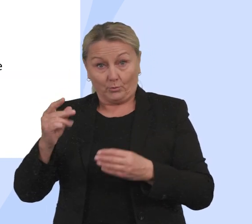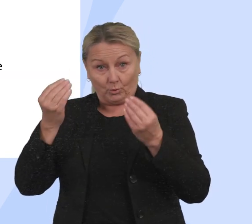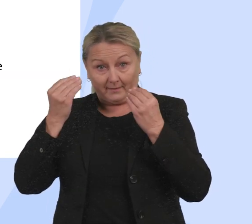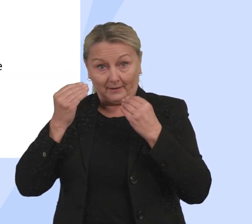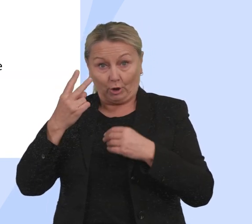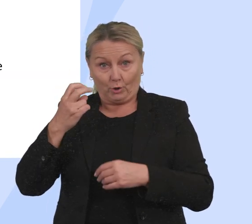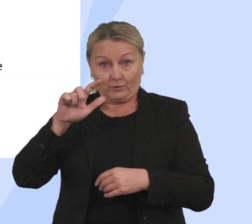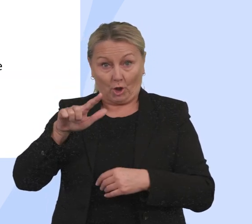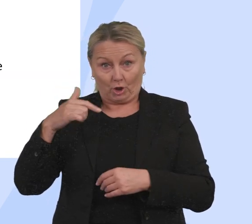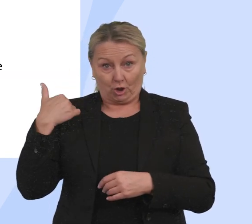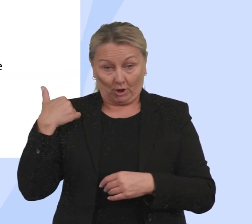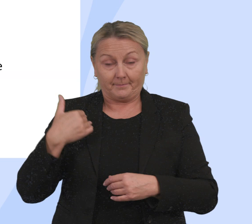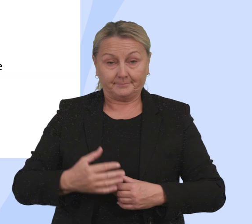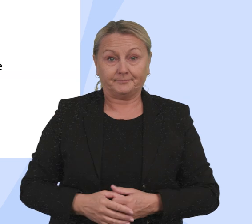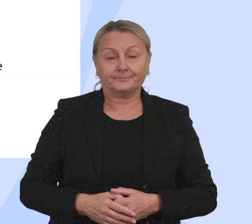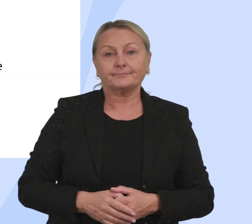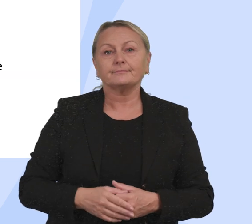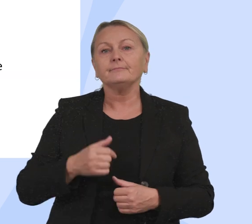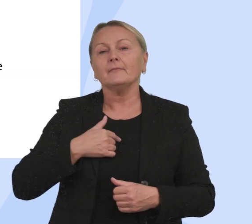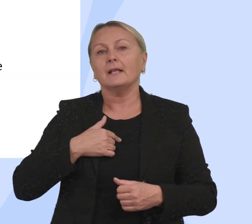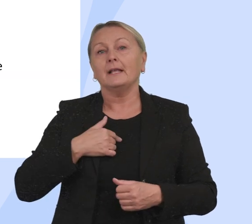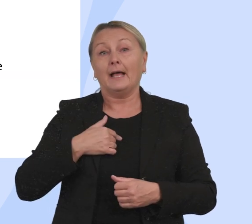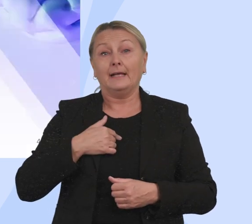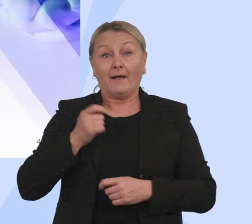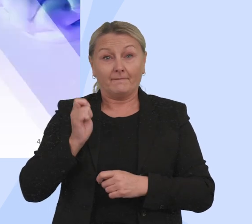for Isaac Danmark lige i øjeblikket.